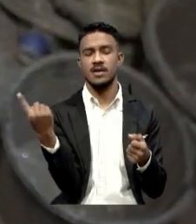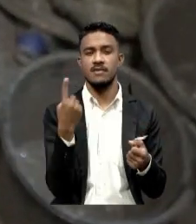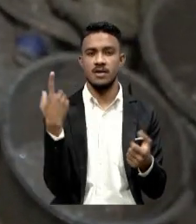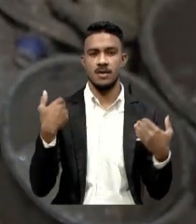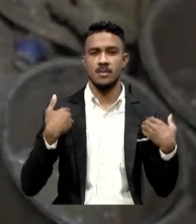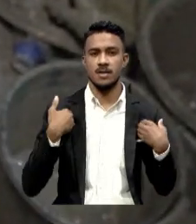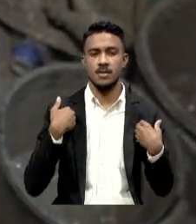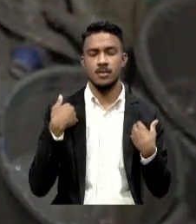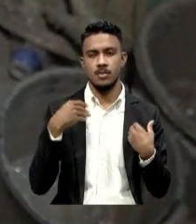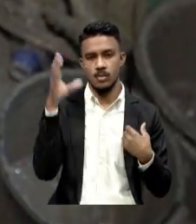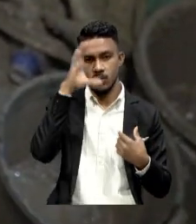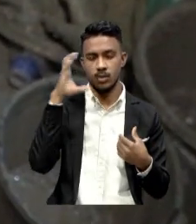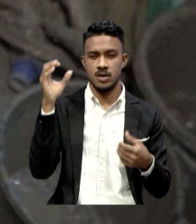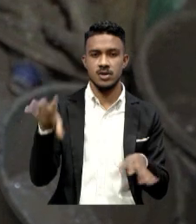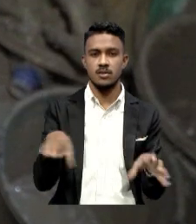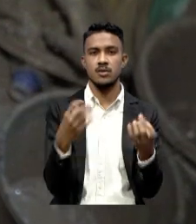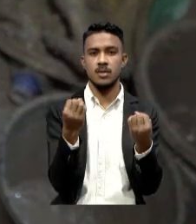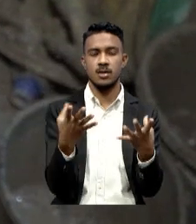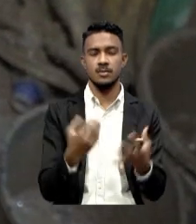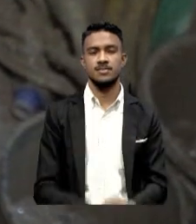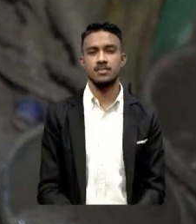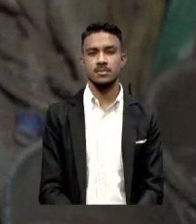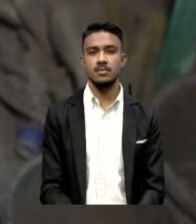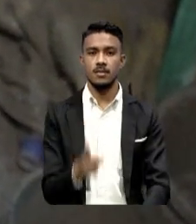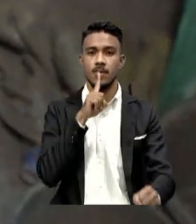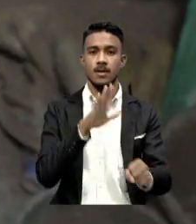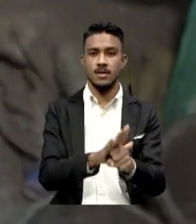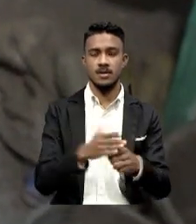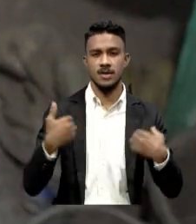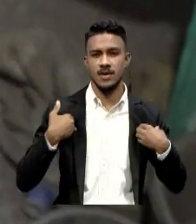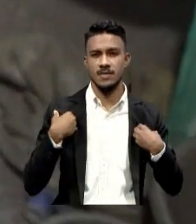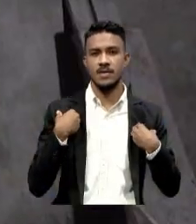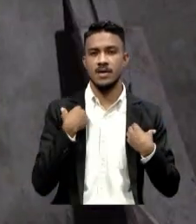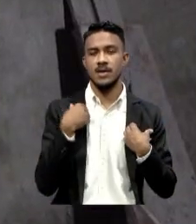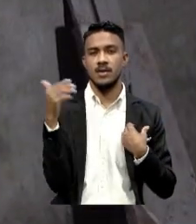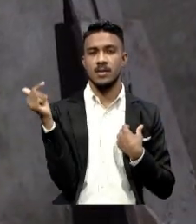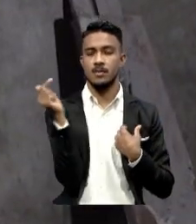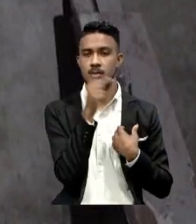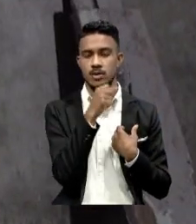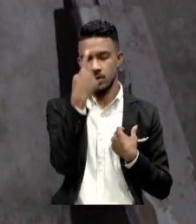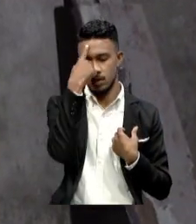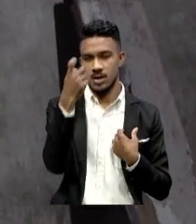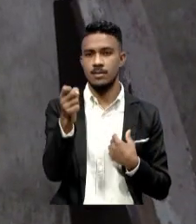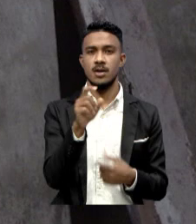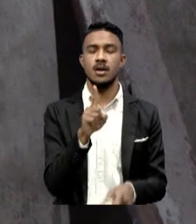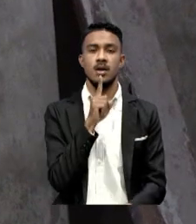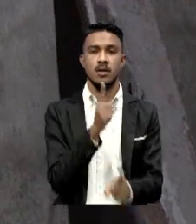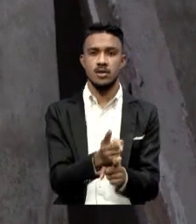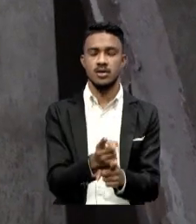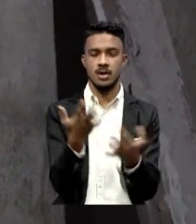halakan sirane ahimatan. Promesa heladit promesa mamu. Tamba realidade, emane ben Moris